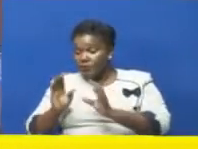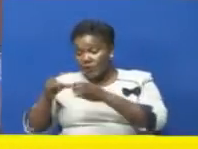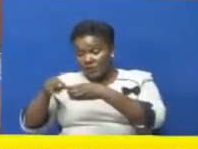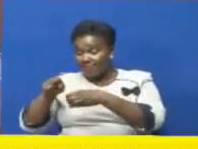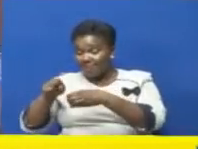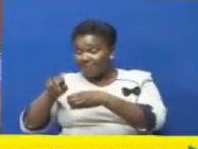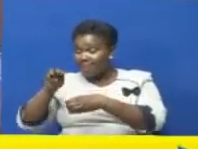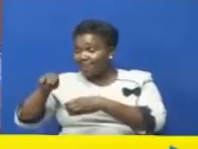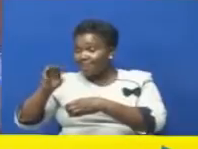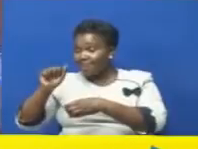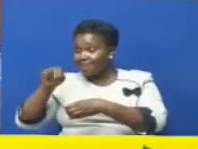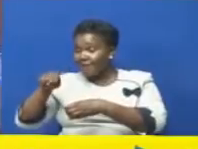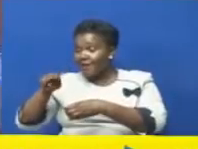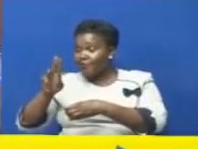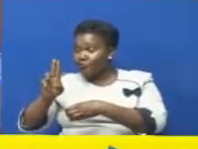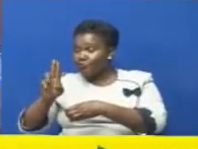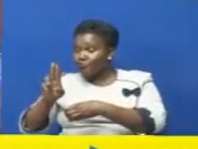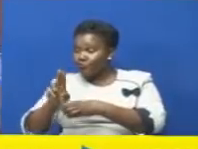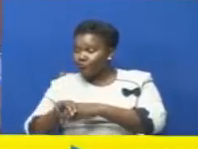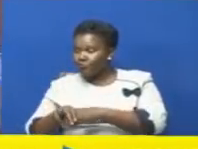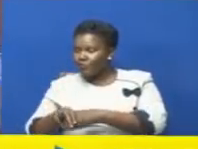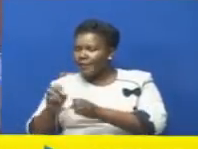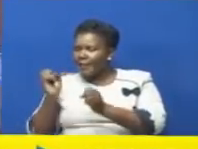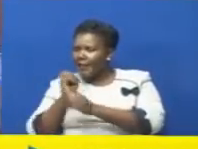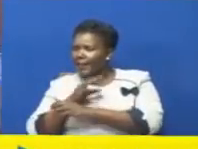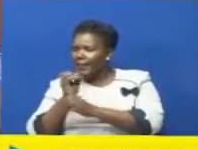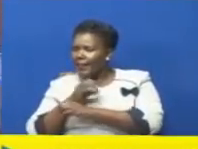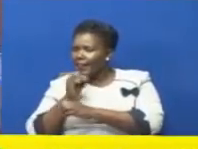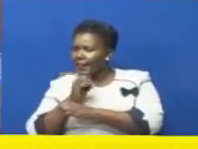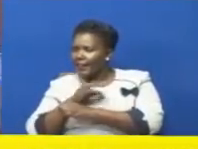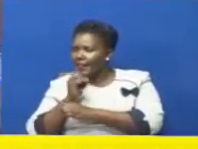kwa hapa Bongo, nadhani zingechukua siku chache tu.